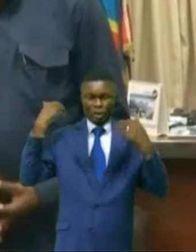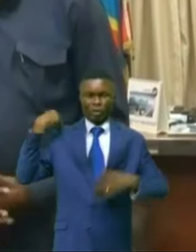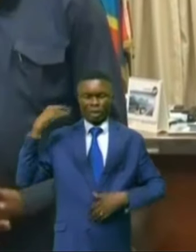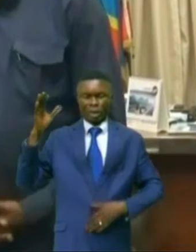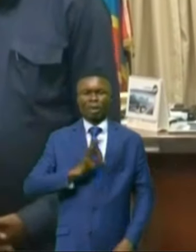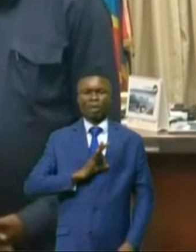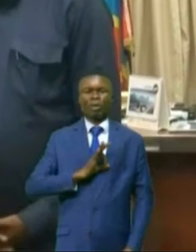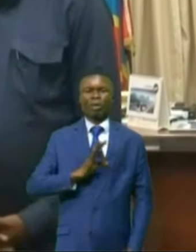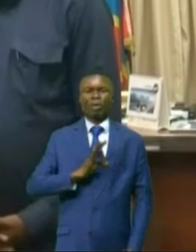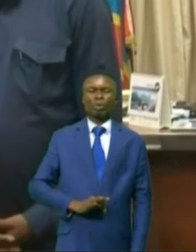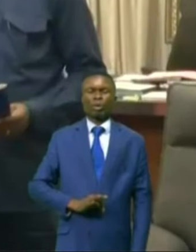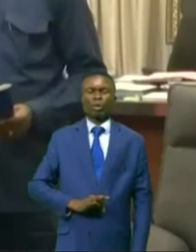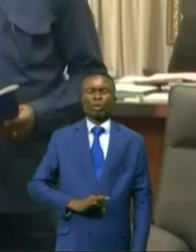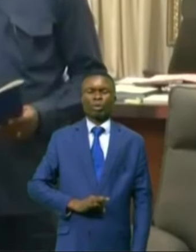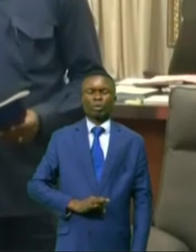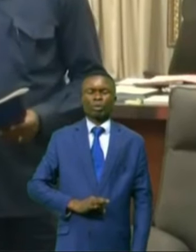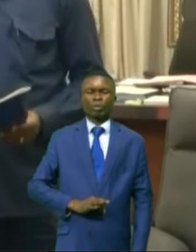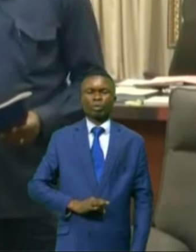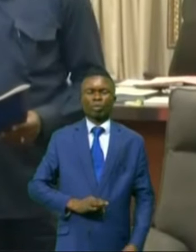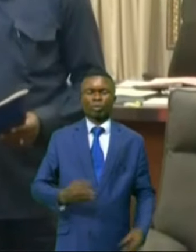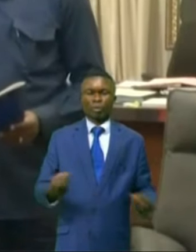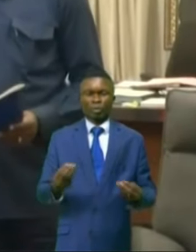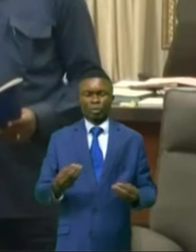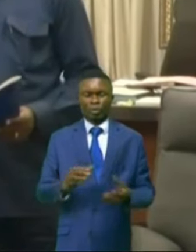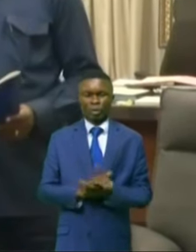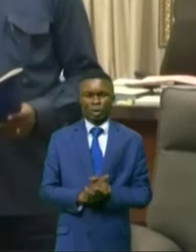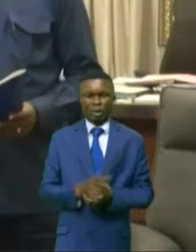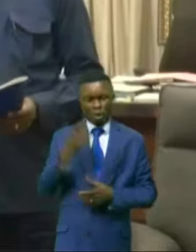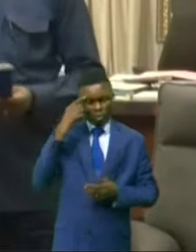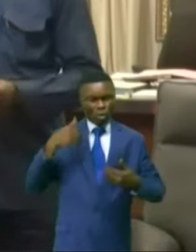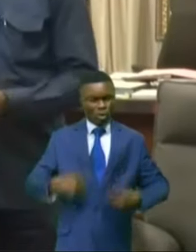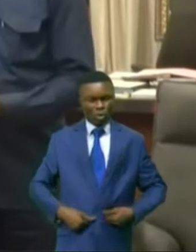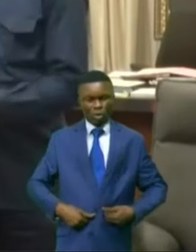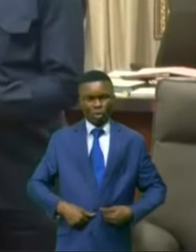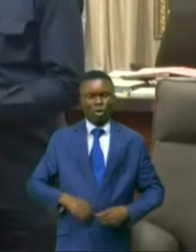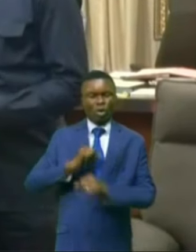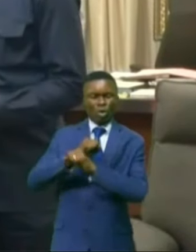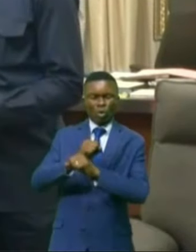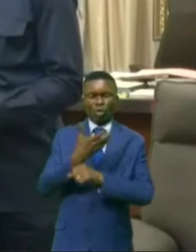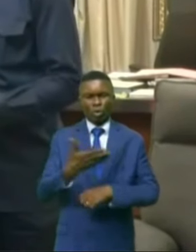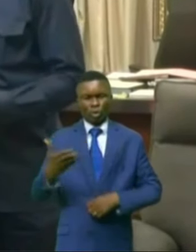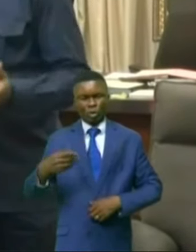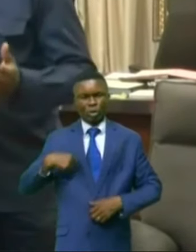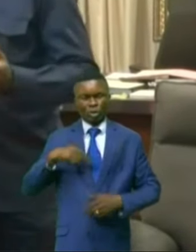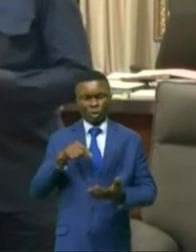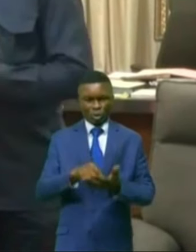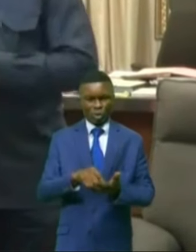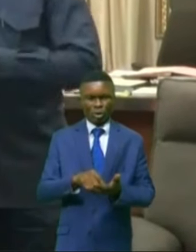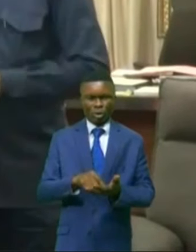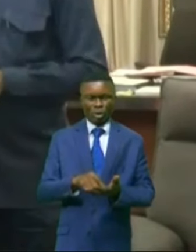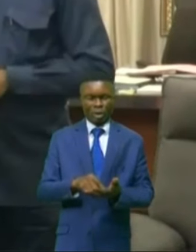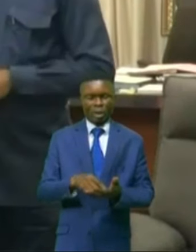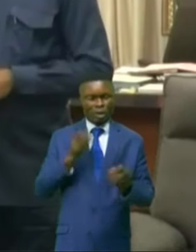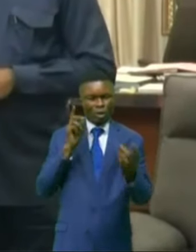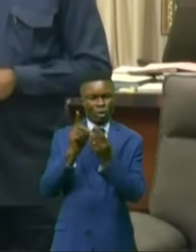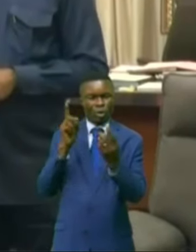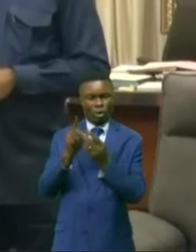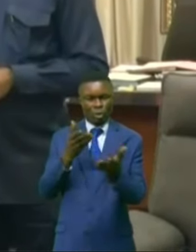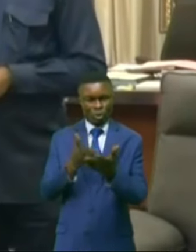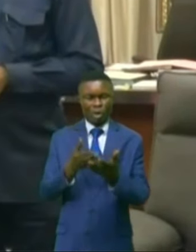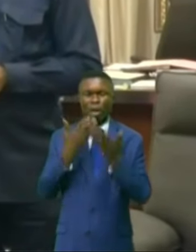du Sécurité, qui, dans le cadre de la consolidation des acquis, n'est-ce pas, continue avec cette action. Nous remercions